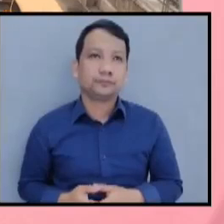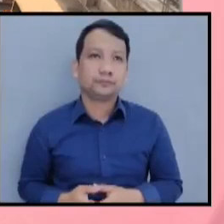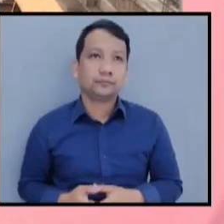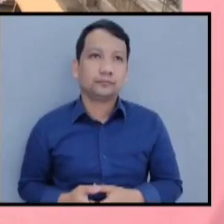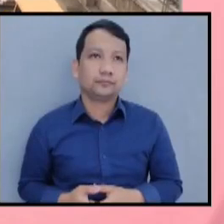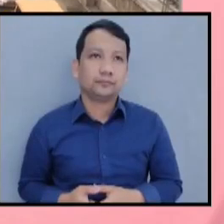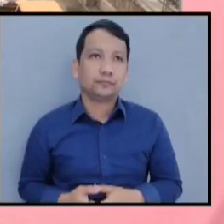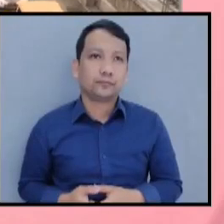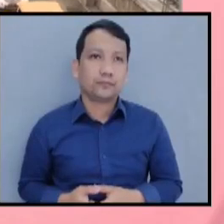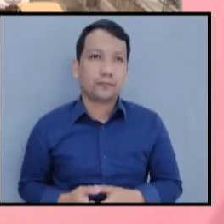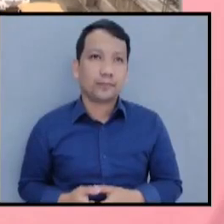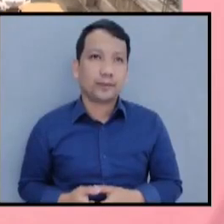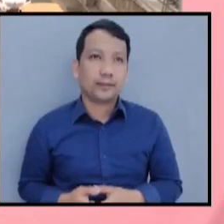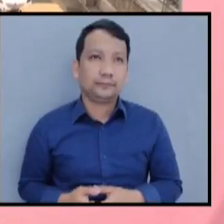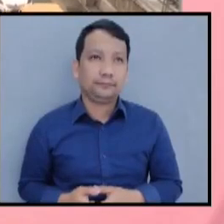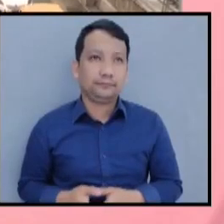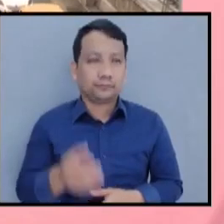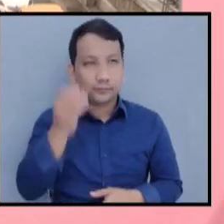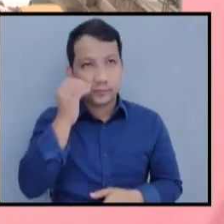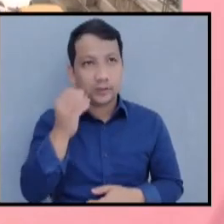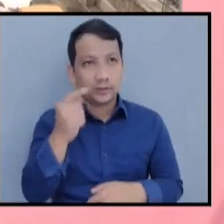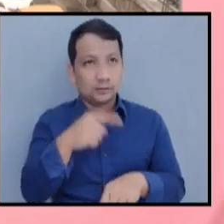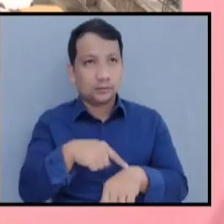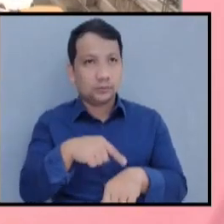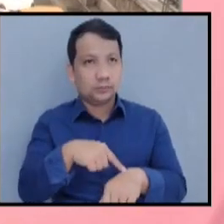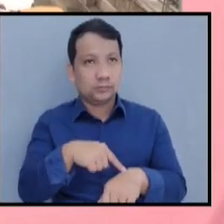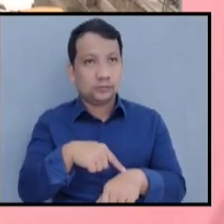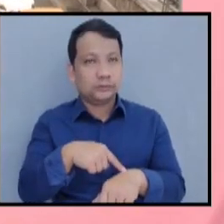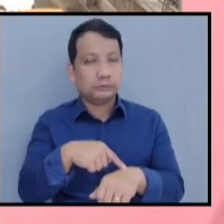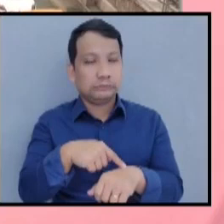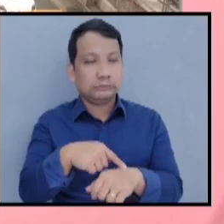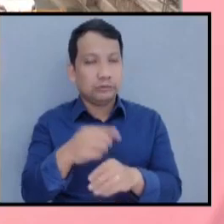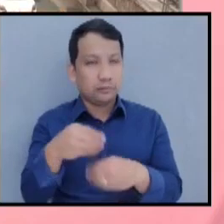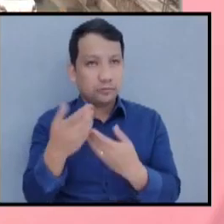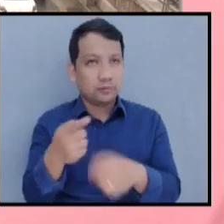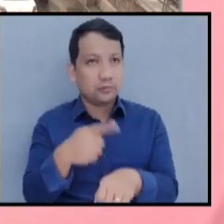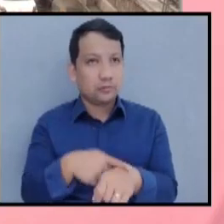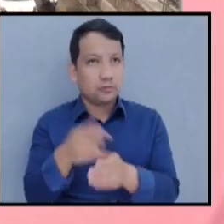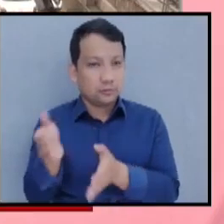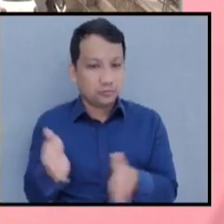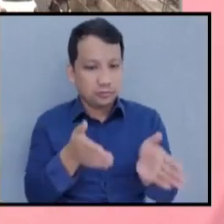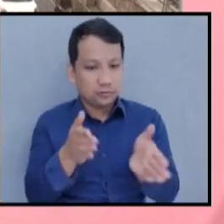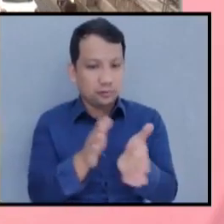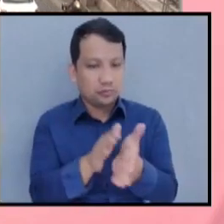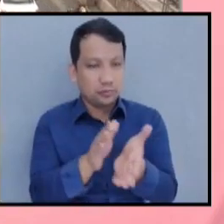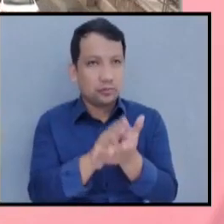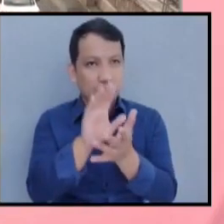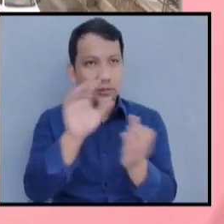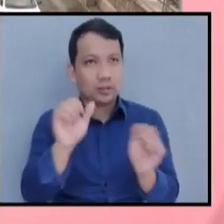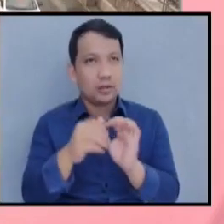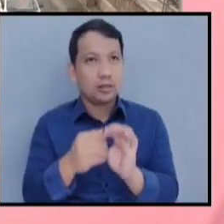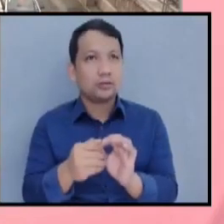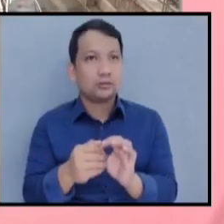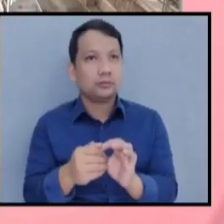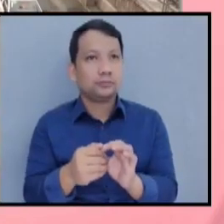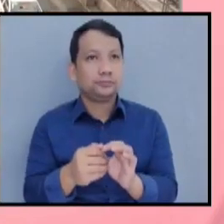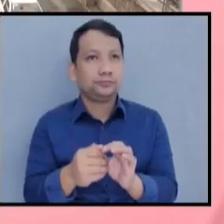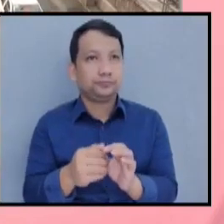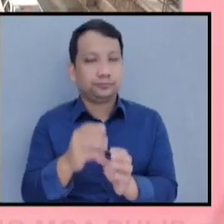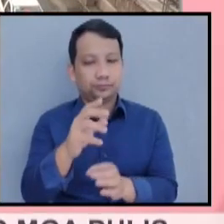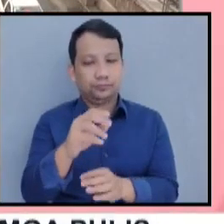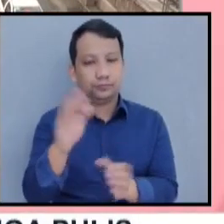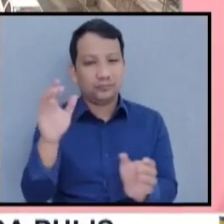Audrey, para mabigyan ng oras na isaayos ang mga paaralan ng masira